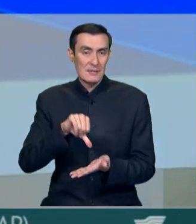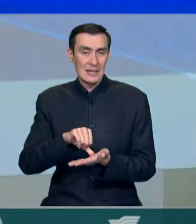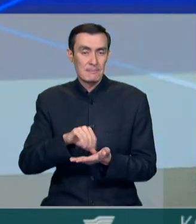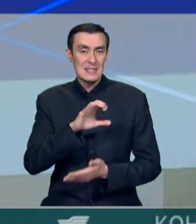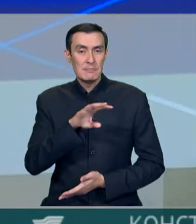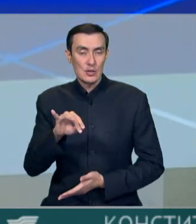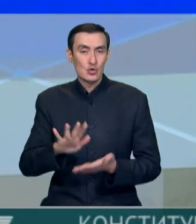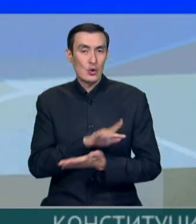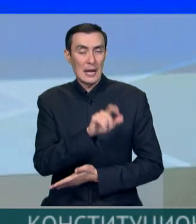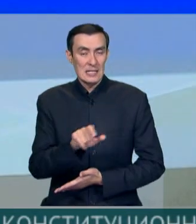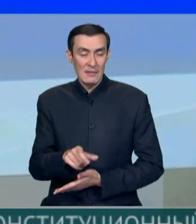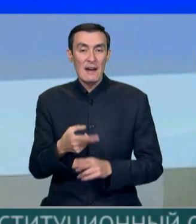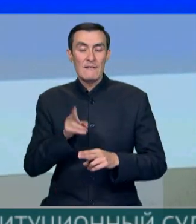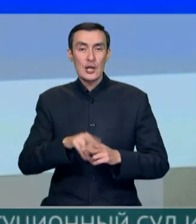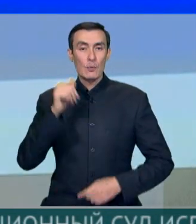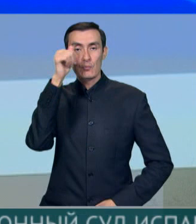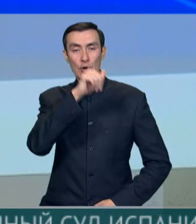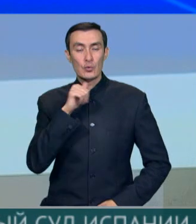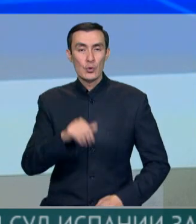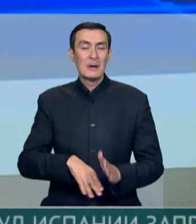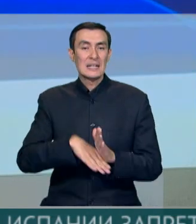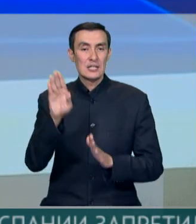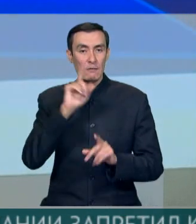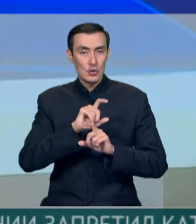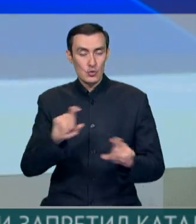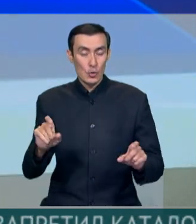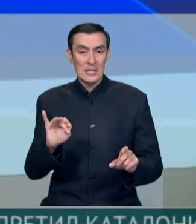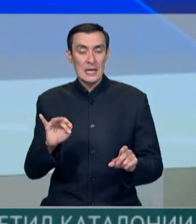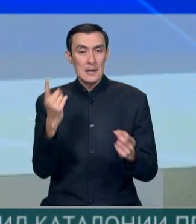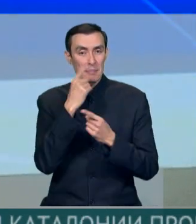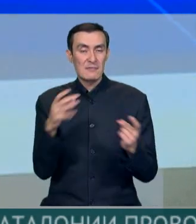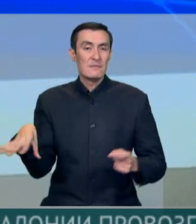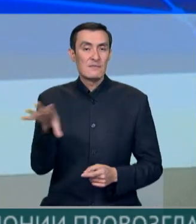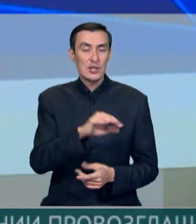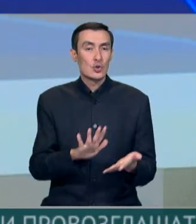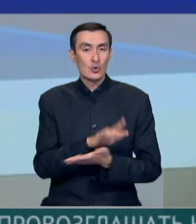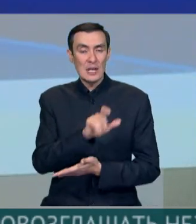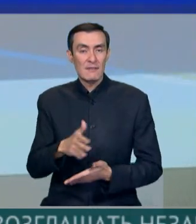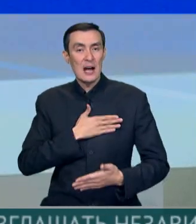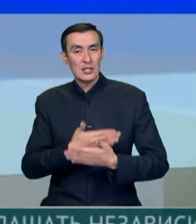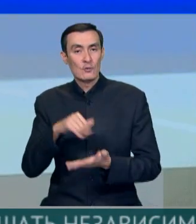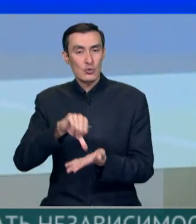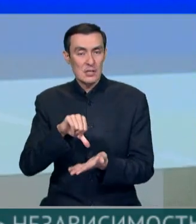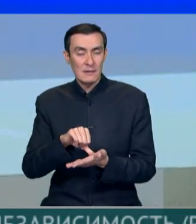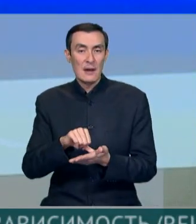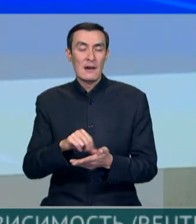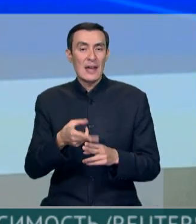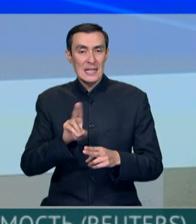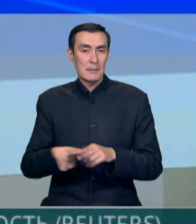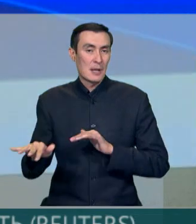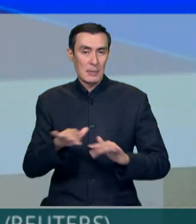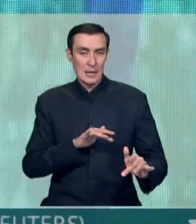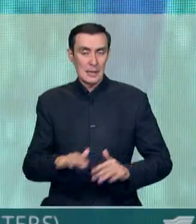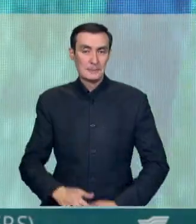СМИ. В этом году мы существенно модернизировали работу школы и призываем журналистов всех регионов активно принимать участие в организуемых